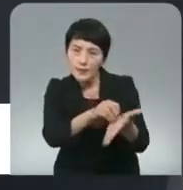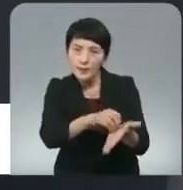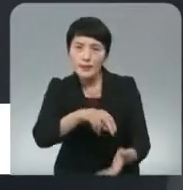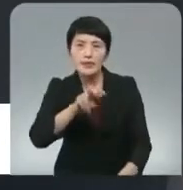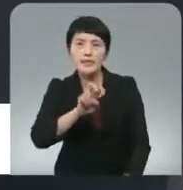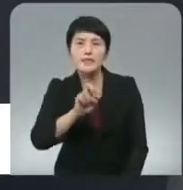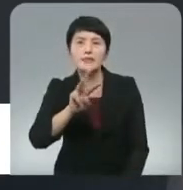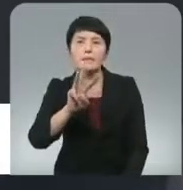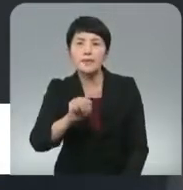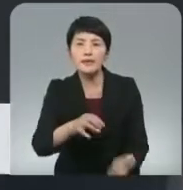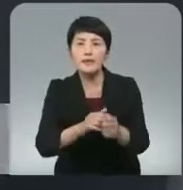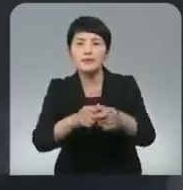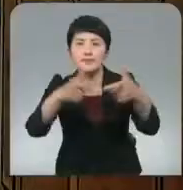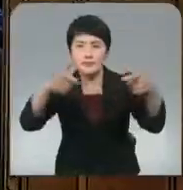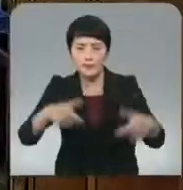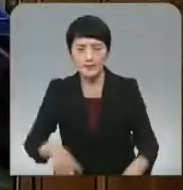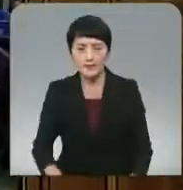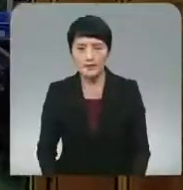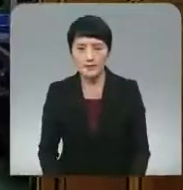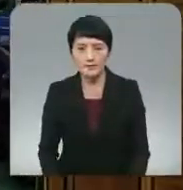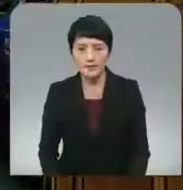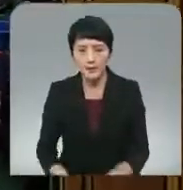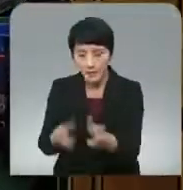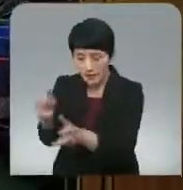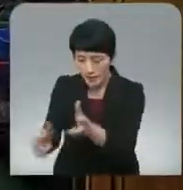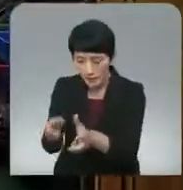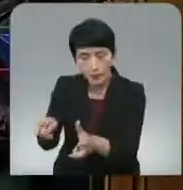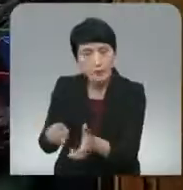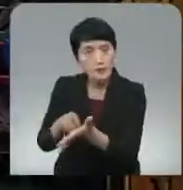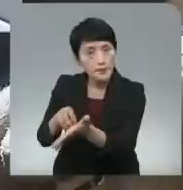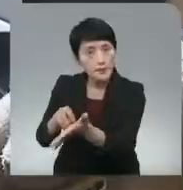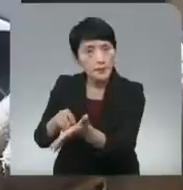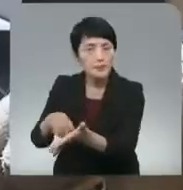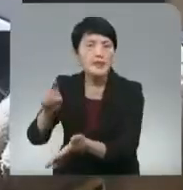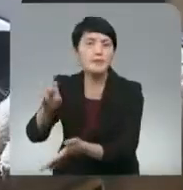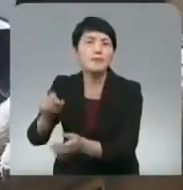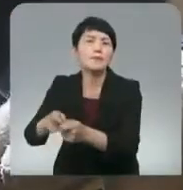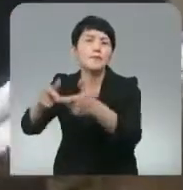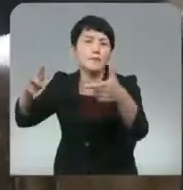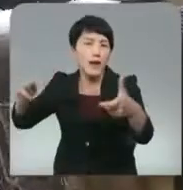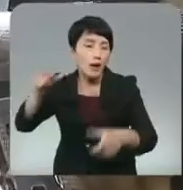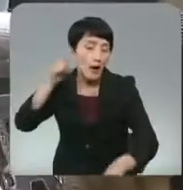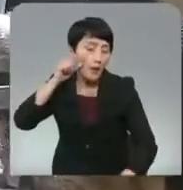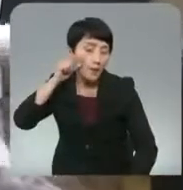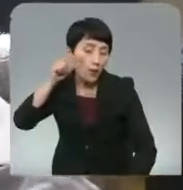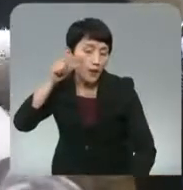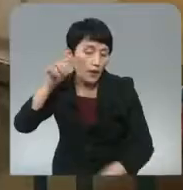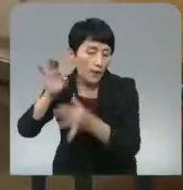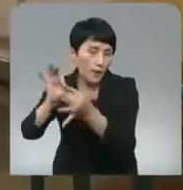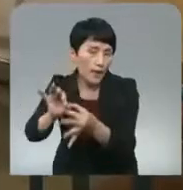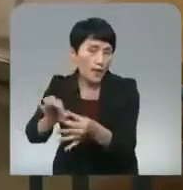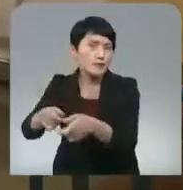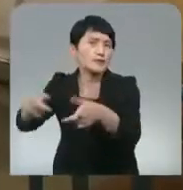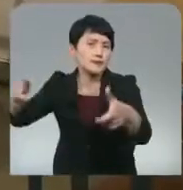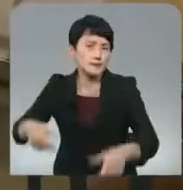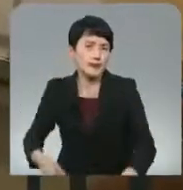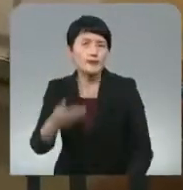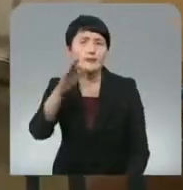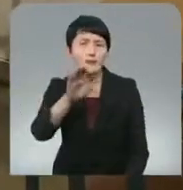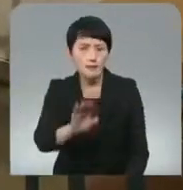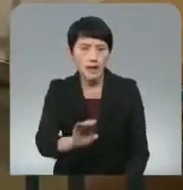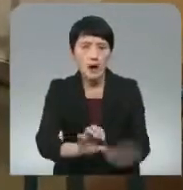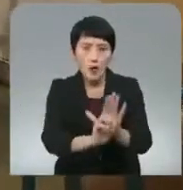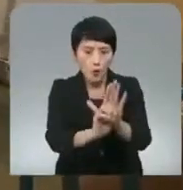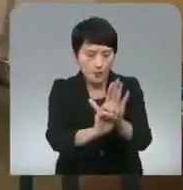降。15岁以上人口就业率达61.4%，较一年前上升